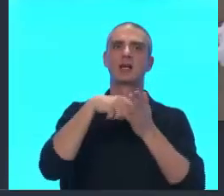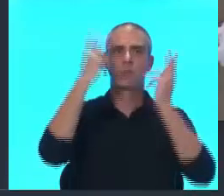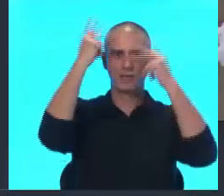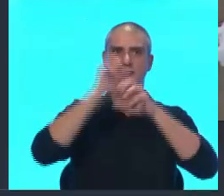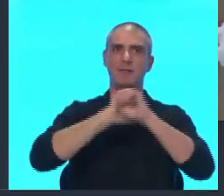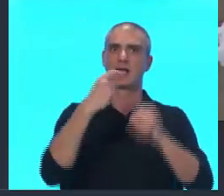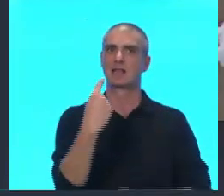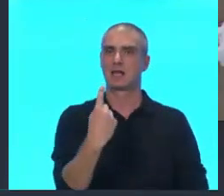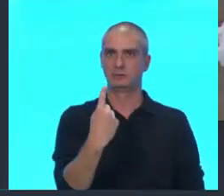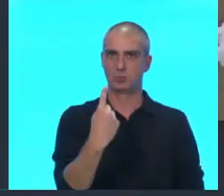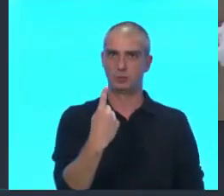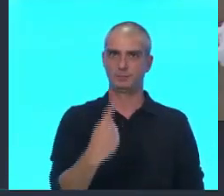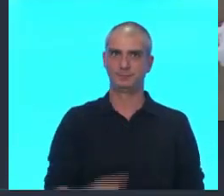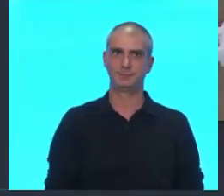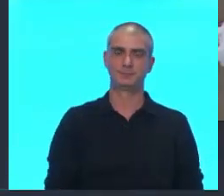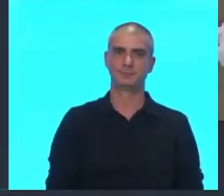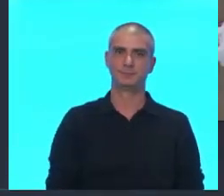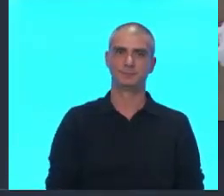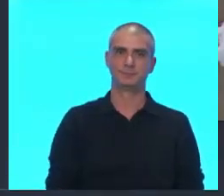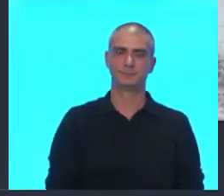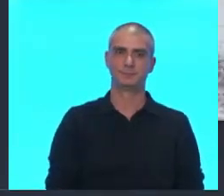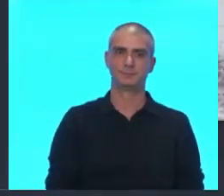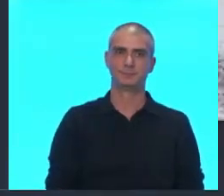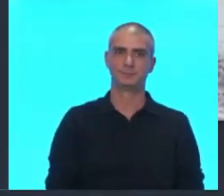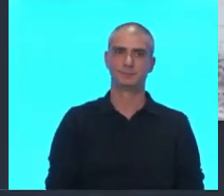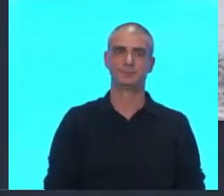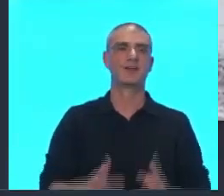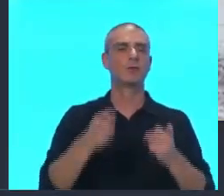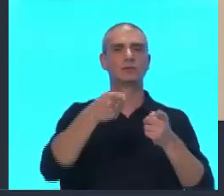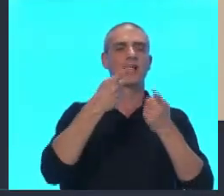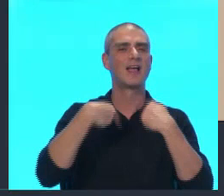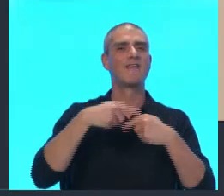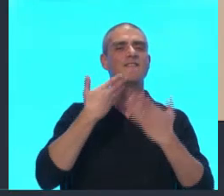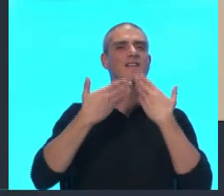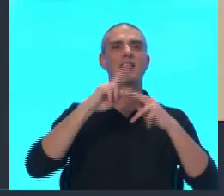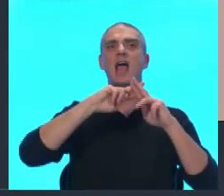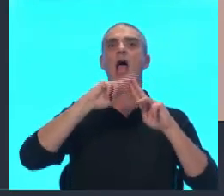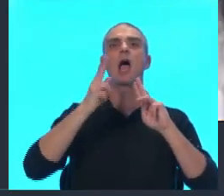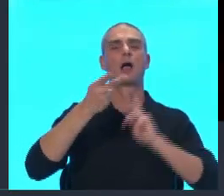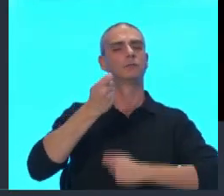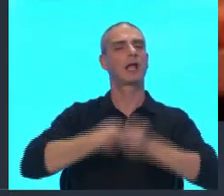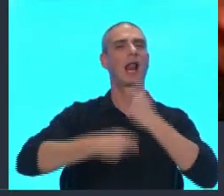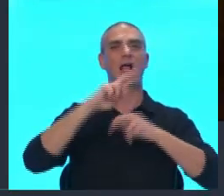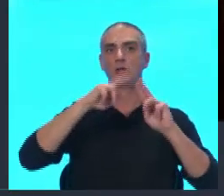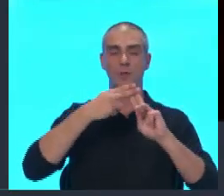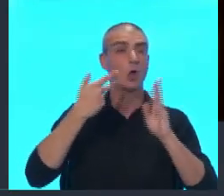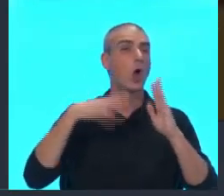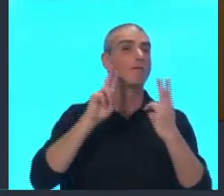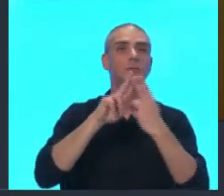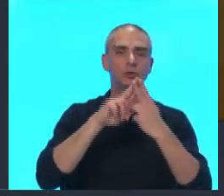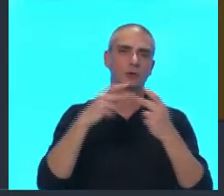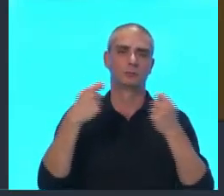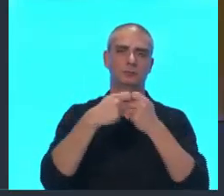עצמו. על אף שמדובר בוועידה כלכלית עולמית, מרב פגישותיו של נתניהו היום היו